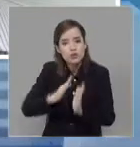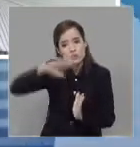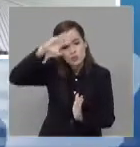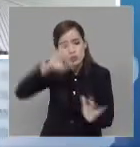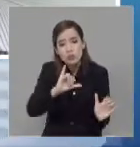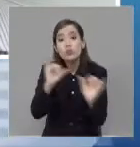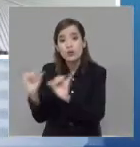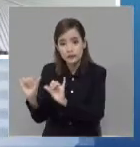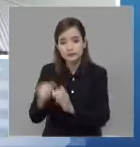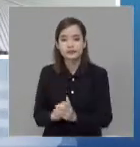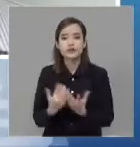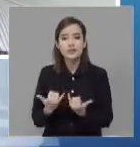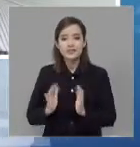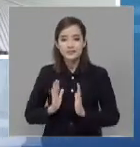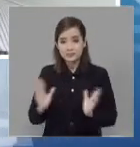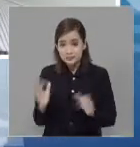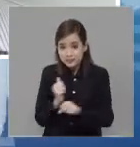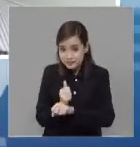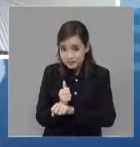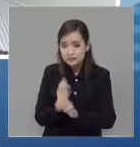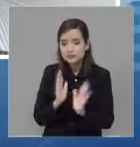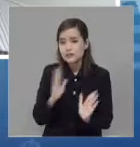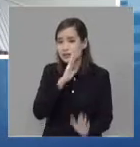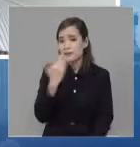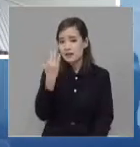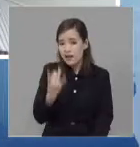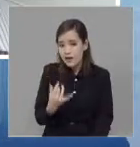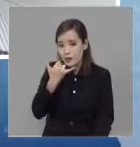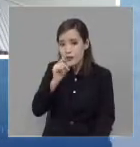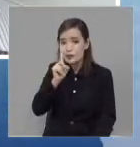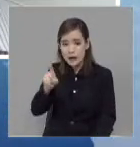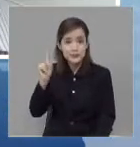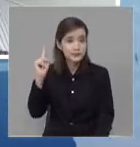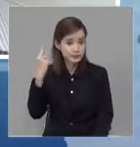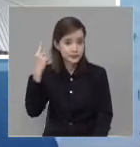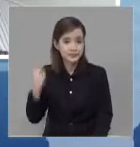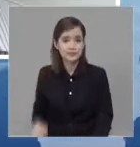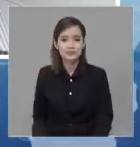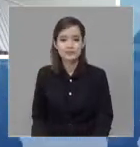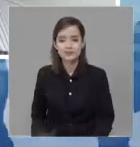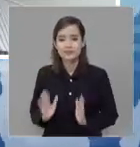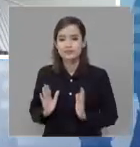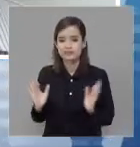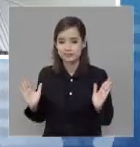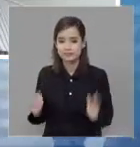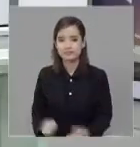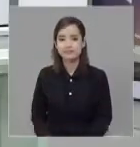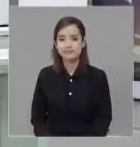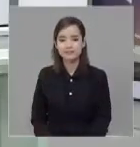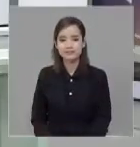นี้ขอบคุณท่านผู้อำนวยการมากๆนะครับมีอะไรเดี๋ยวจะกลับสอบถามกลับไปอีกครั้งนะครับ ครับผมขอบคุณครับ ขอบคุณนะครับ ข